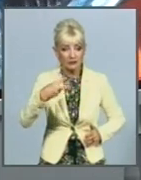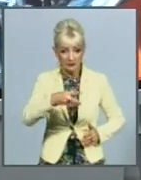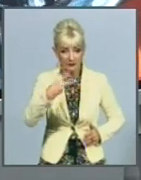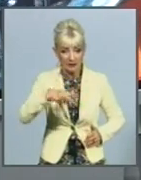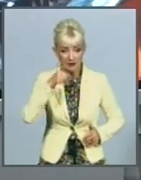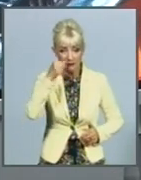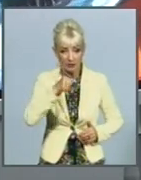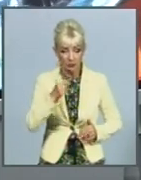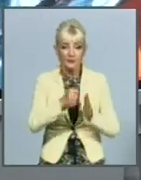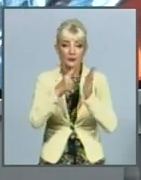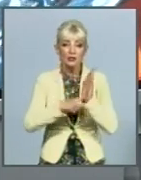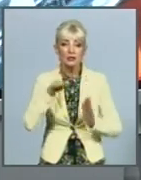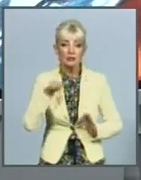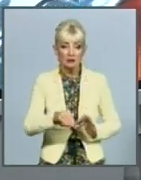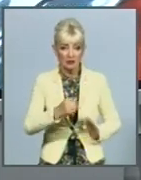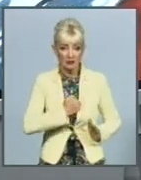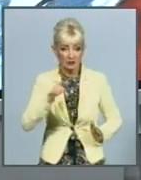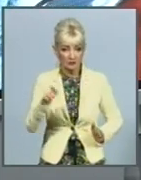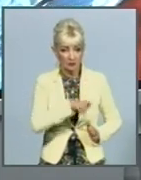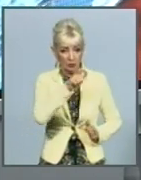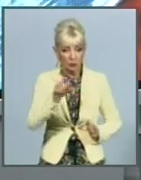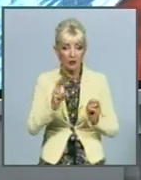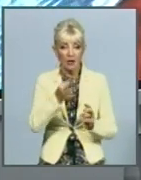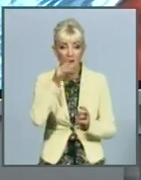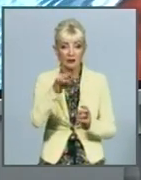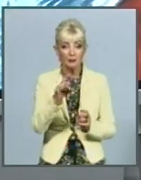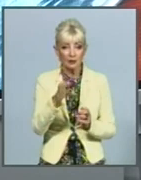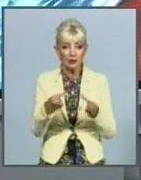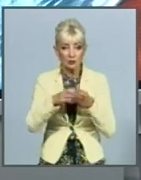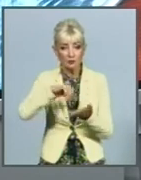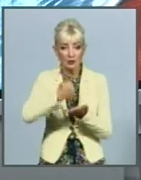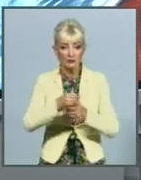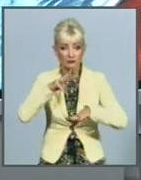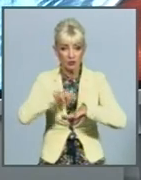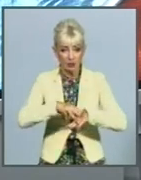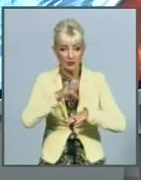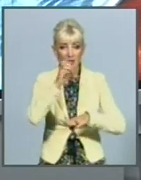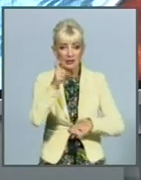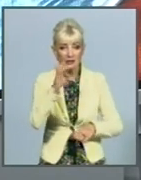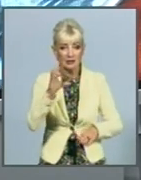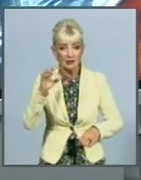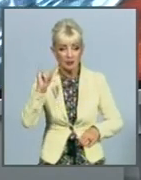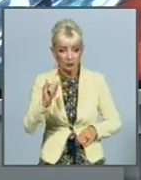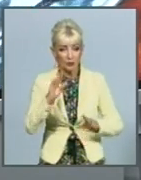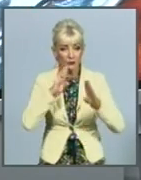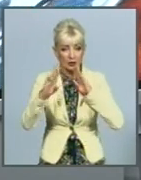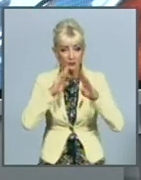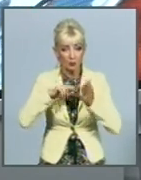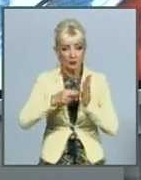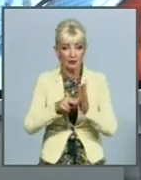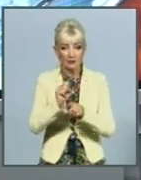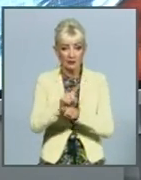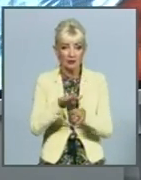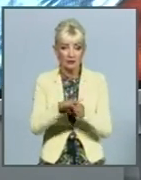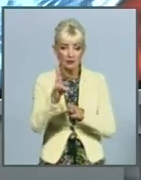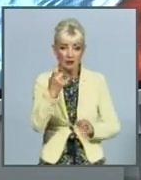Призвано понад 16 тисяч осіб. Як повідомляє прес-служба Генерального штабу ЗССУ на сторінці у Фейсбук, планове завдання виконано